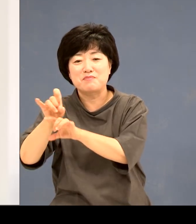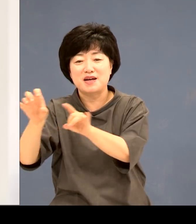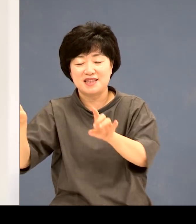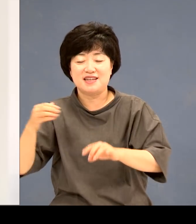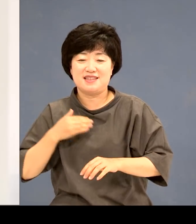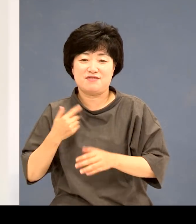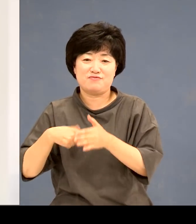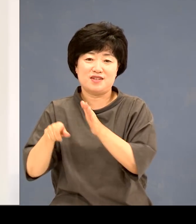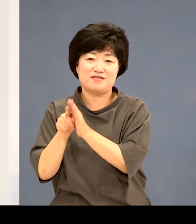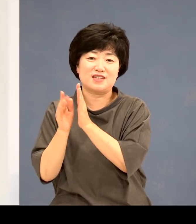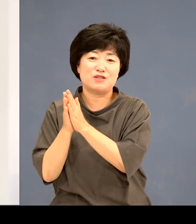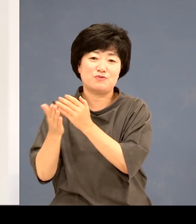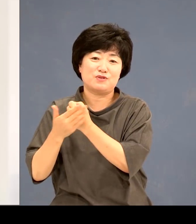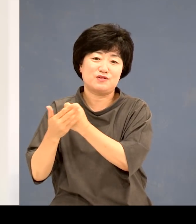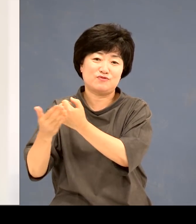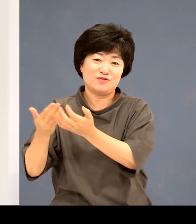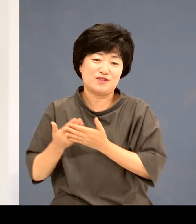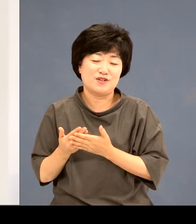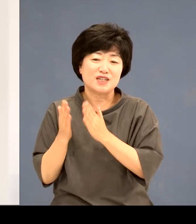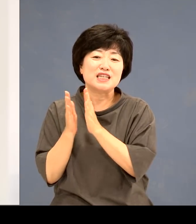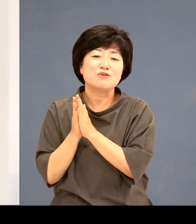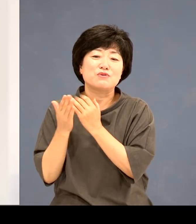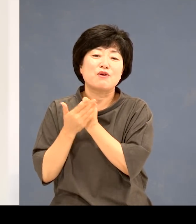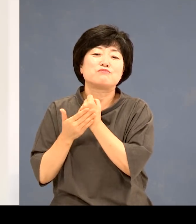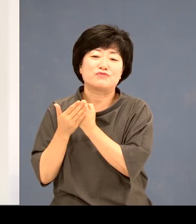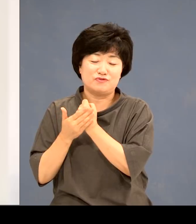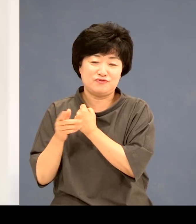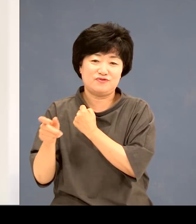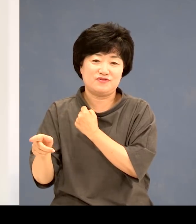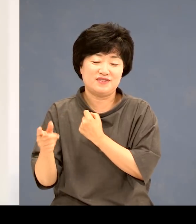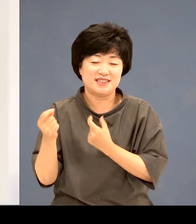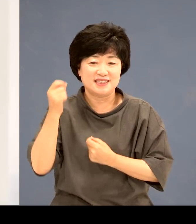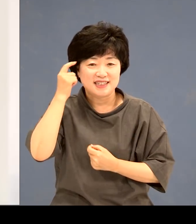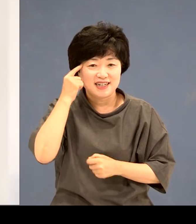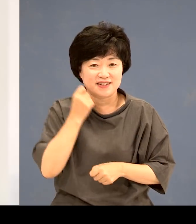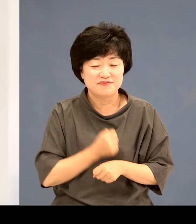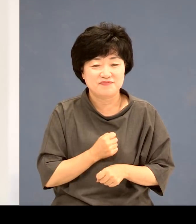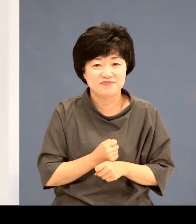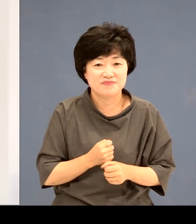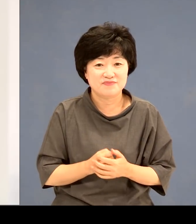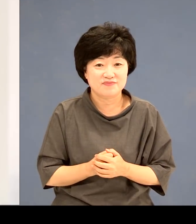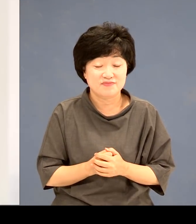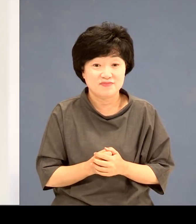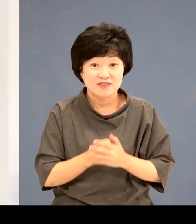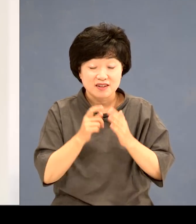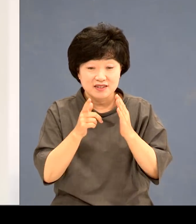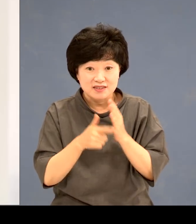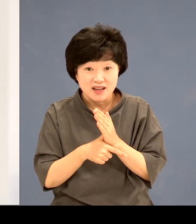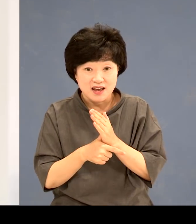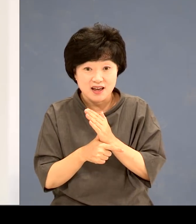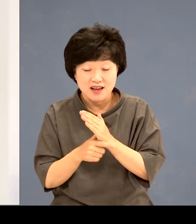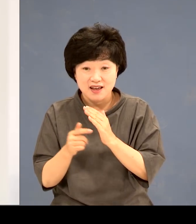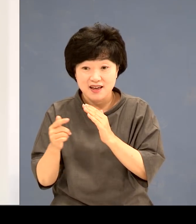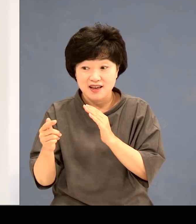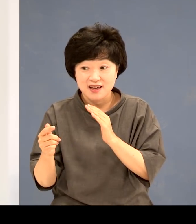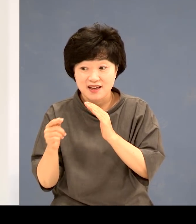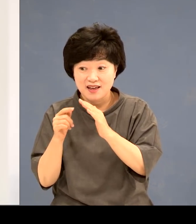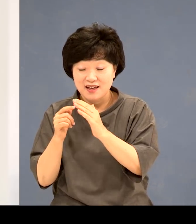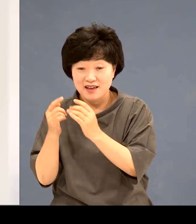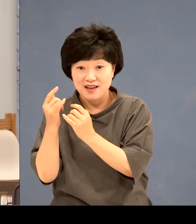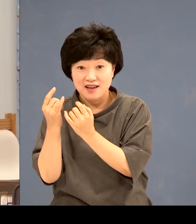새벽마다 그리고 저를 위해서 기도했던 그 기도 때문이 아닌가 그런 생각을 하게 됩니다. 근데 캠프에